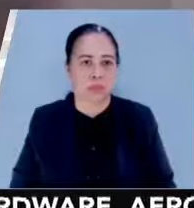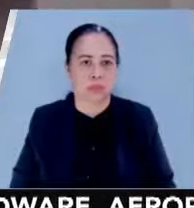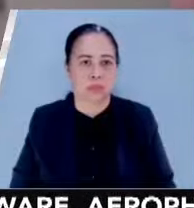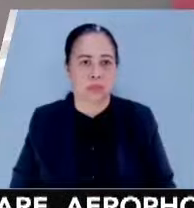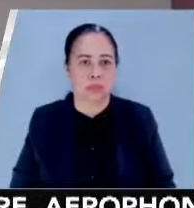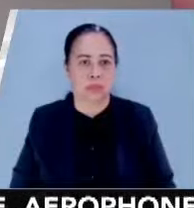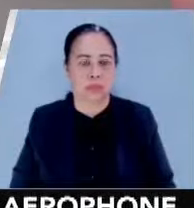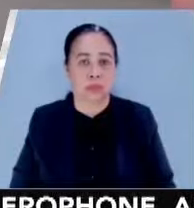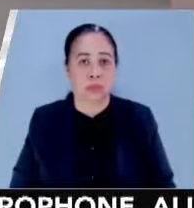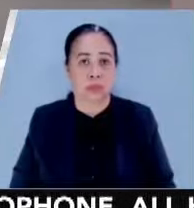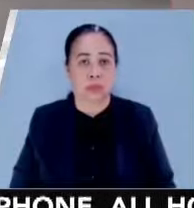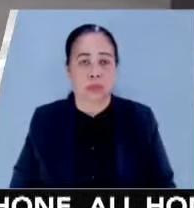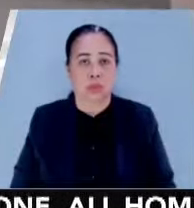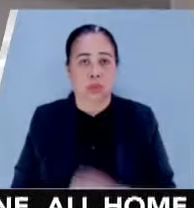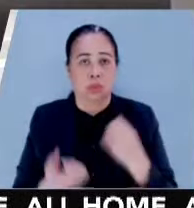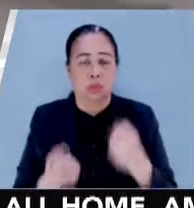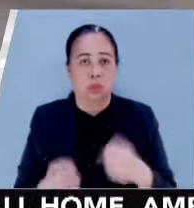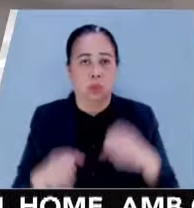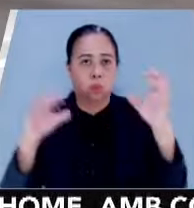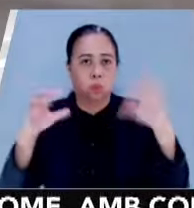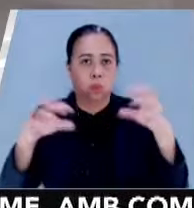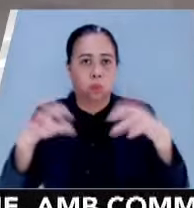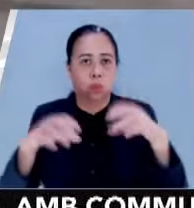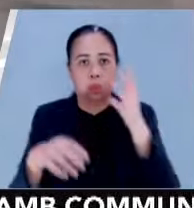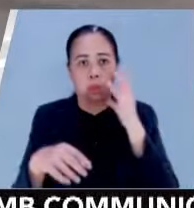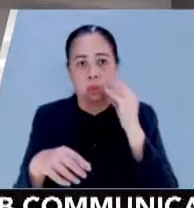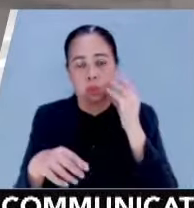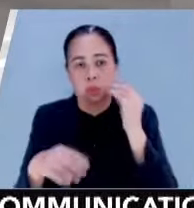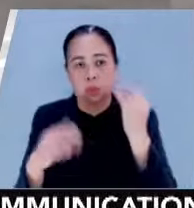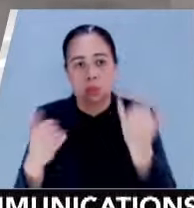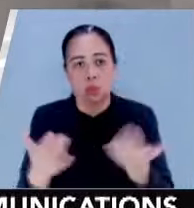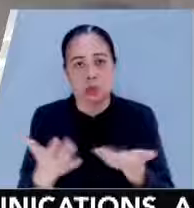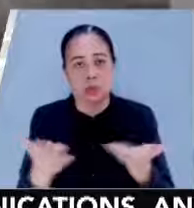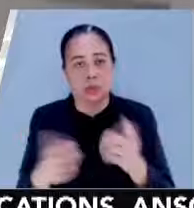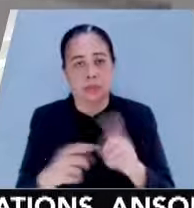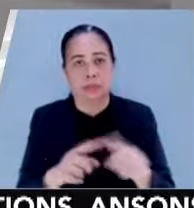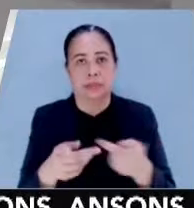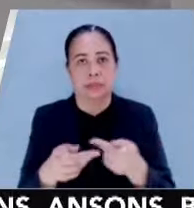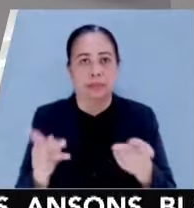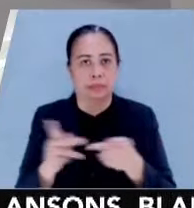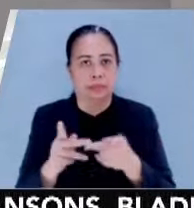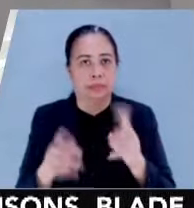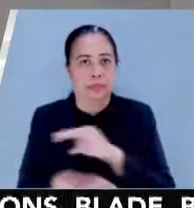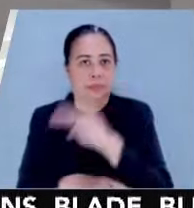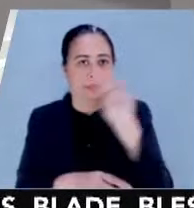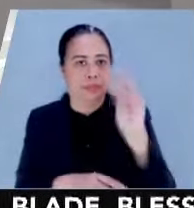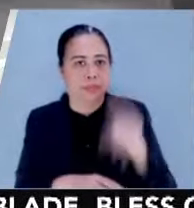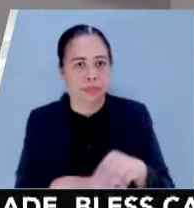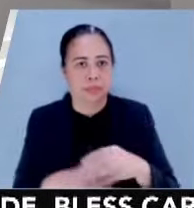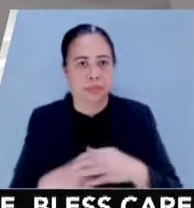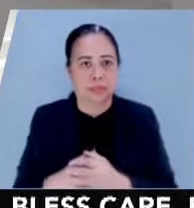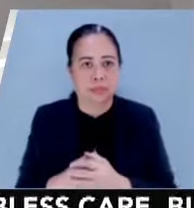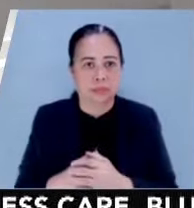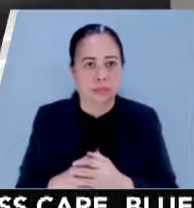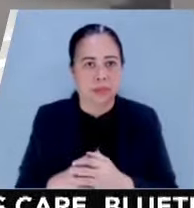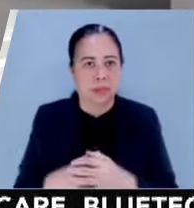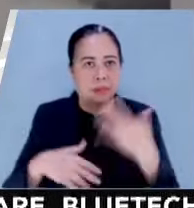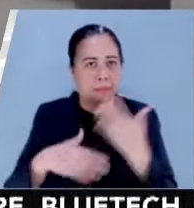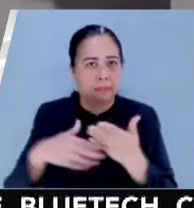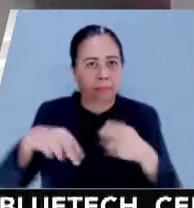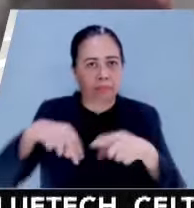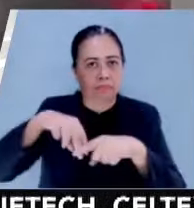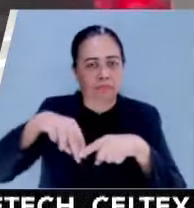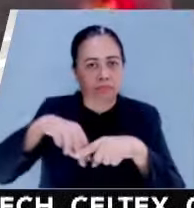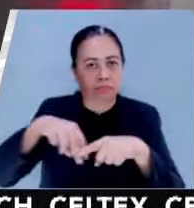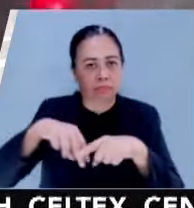Mga kapuso, malalakas sa pangulan ang nararanasan ngayon sa ilang bahagi ng Metro Manila. May gutter deep na baha sa bahagi ng